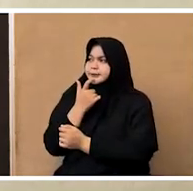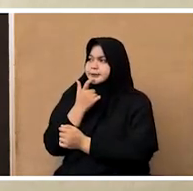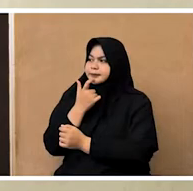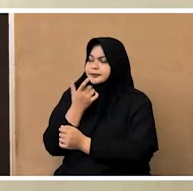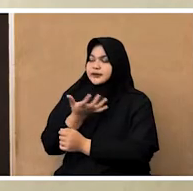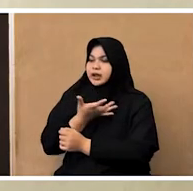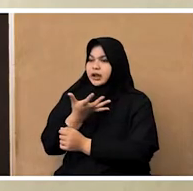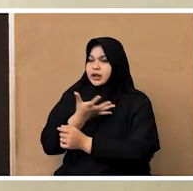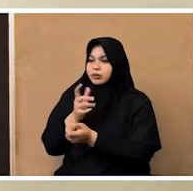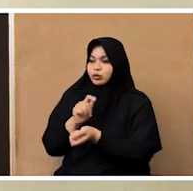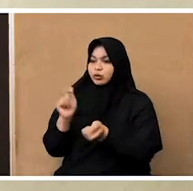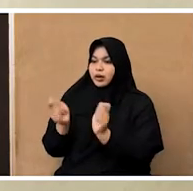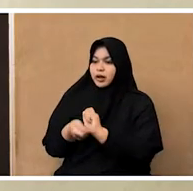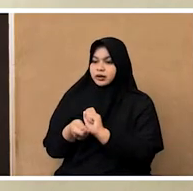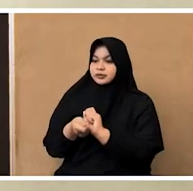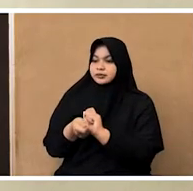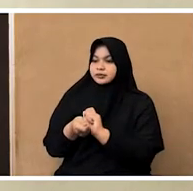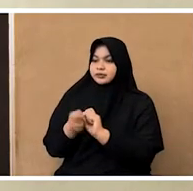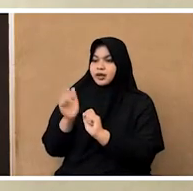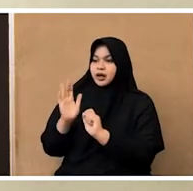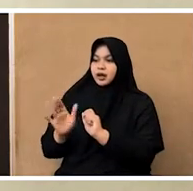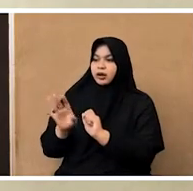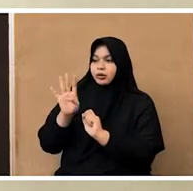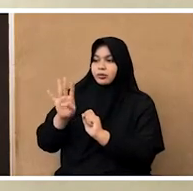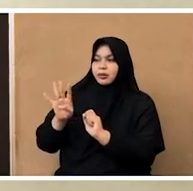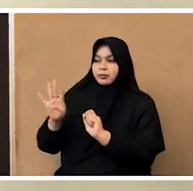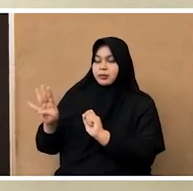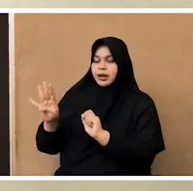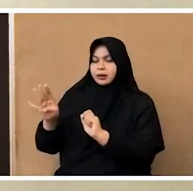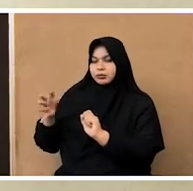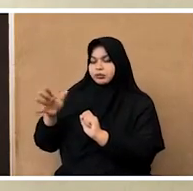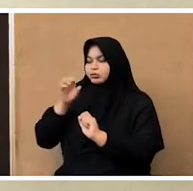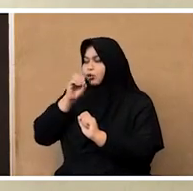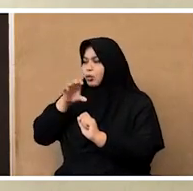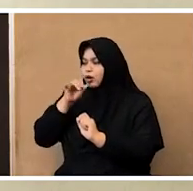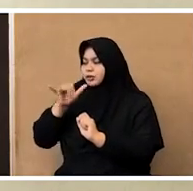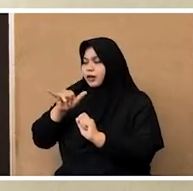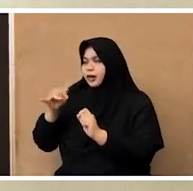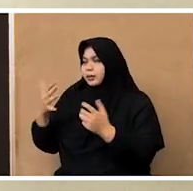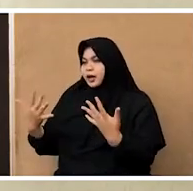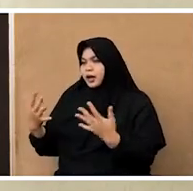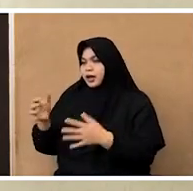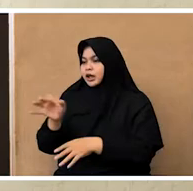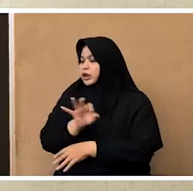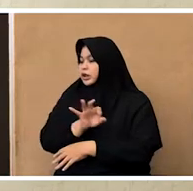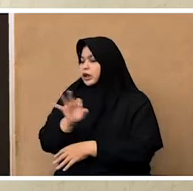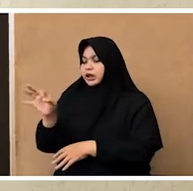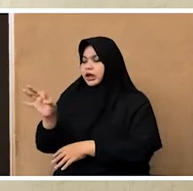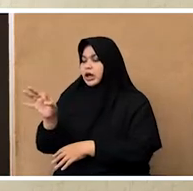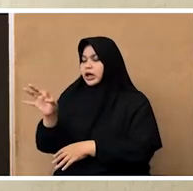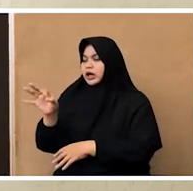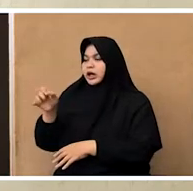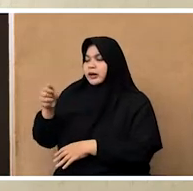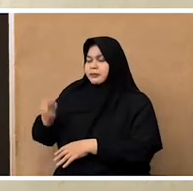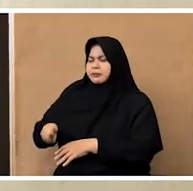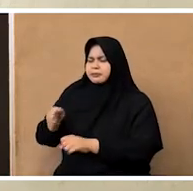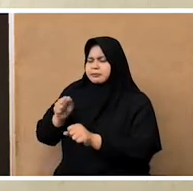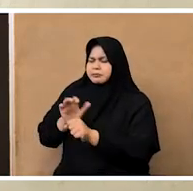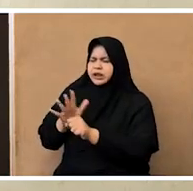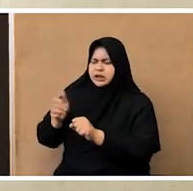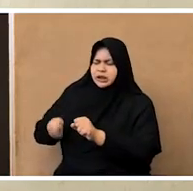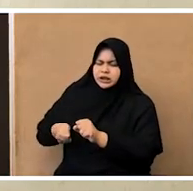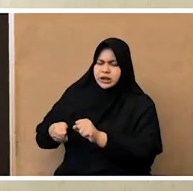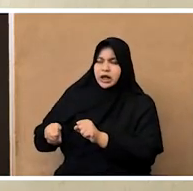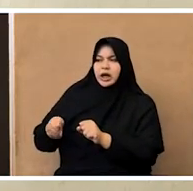ingin mengubah Apa namanya kalau di pasal 4 itu kan bunyinya kira-kira begini ya tidak dapat dipidana barangsiapa